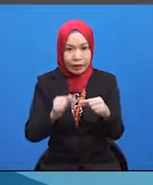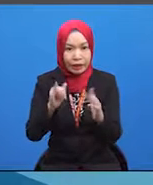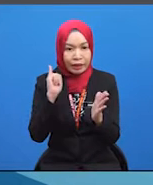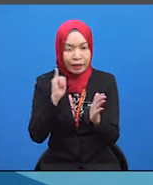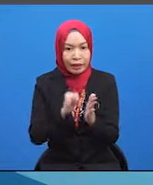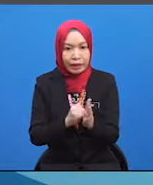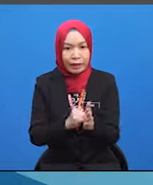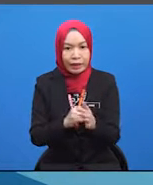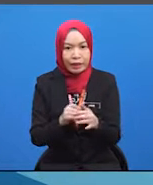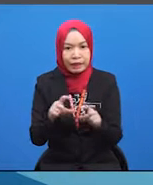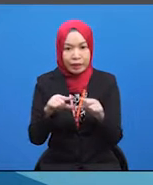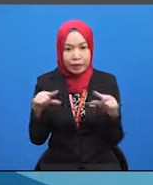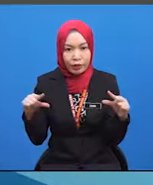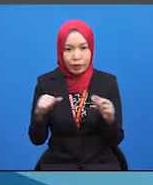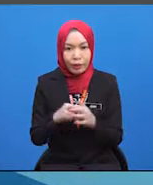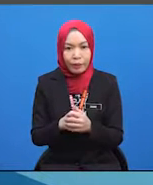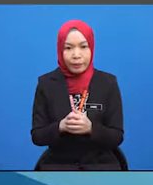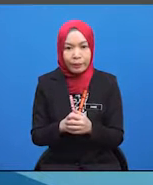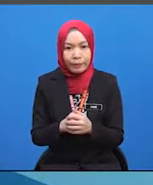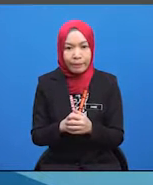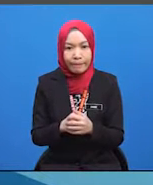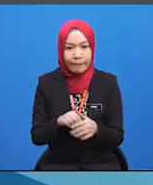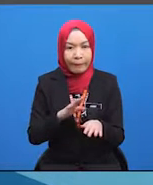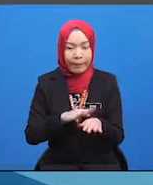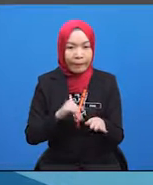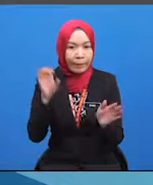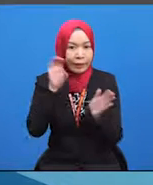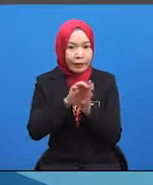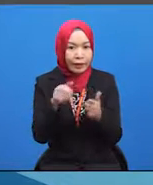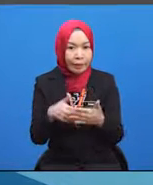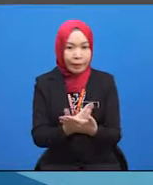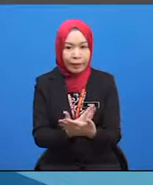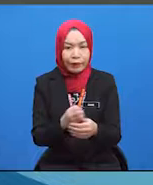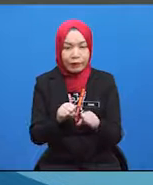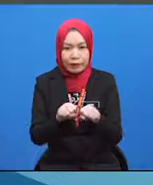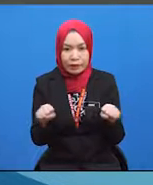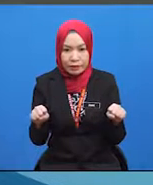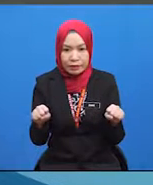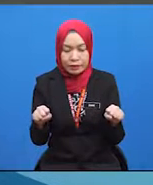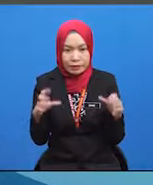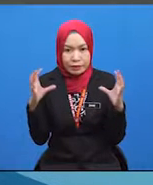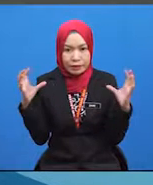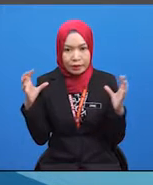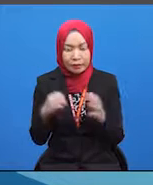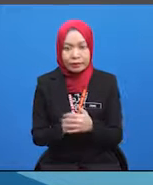yang di-crop menggunakan Move Tool ke paparan baru bersaiz A4 yang telah dibuka.